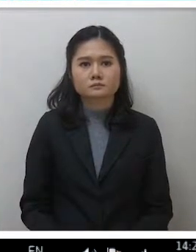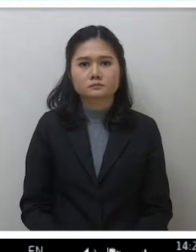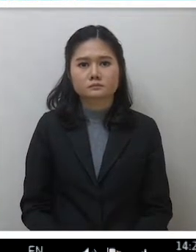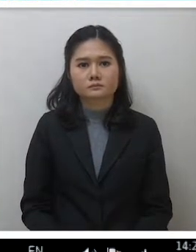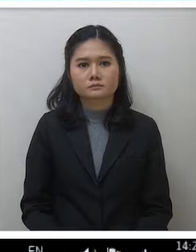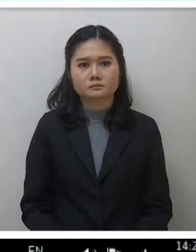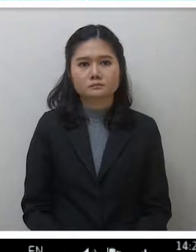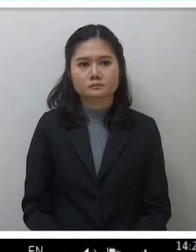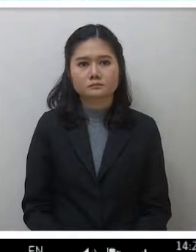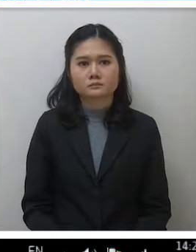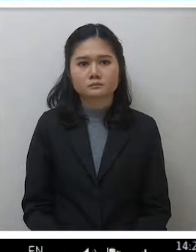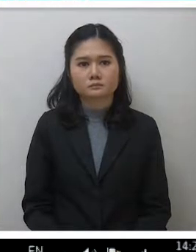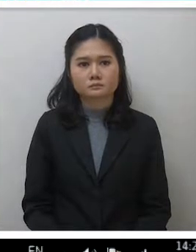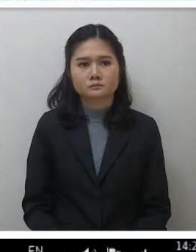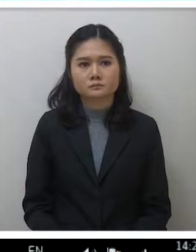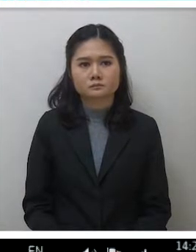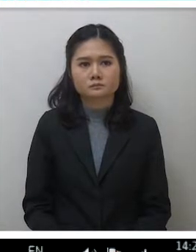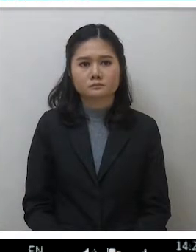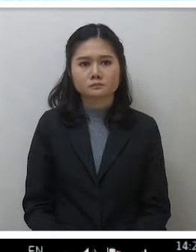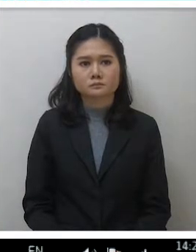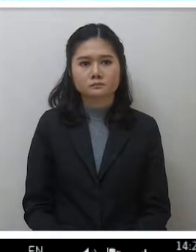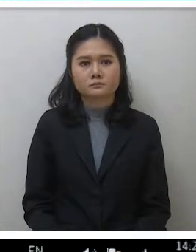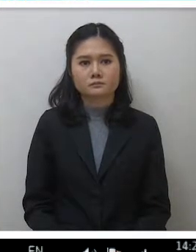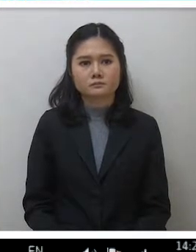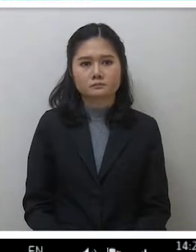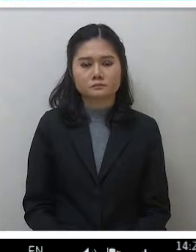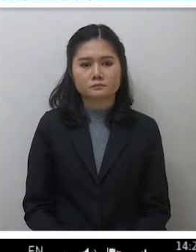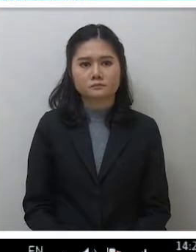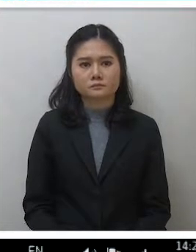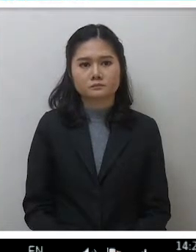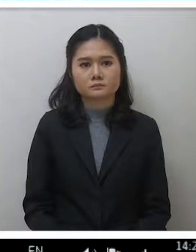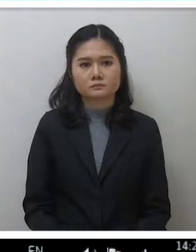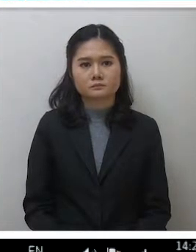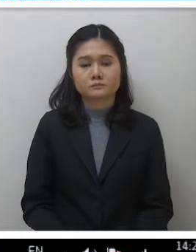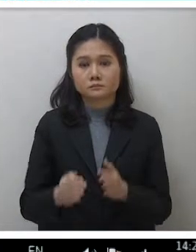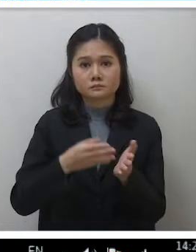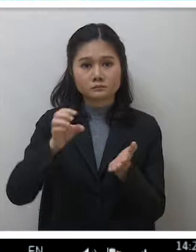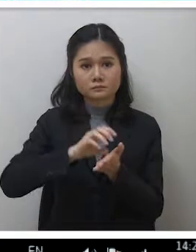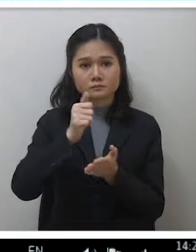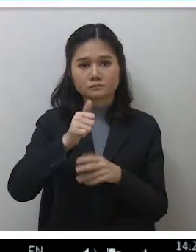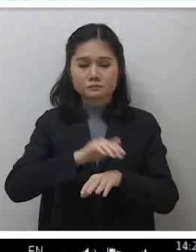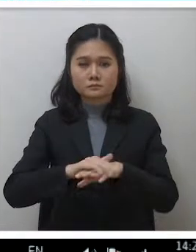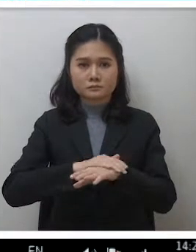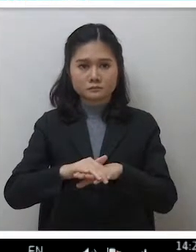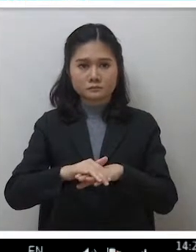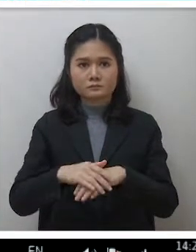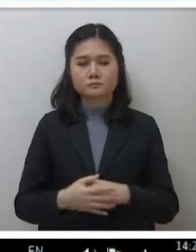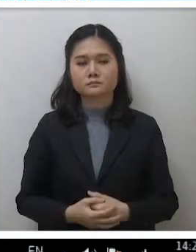ลองกลับมาหน้าต่างนี้นะครับเทสีดูลงได้สีผิว